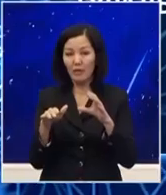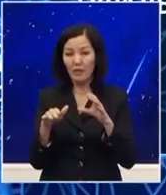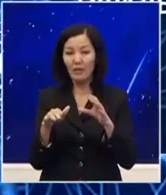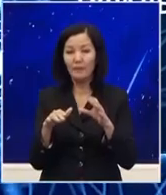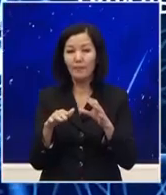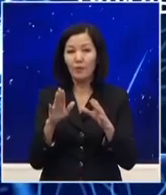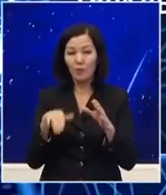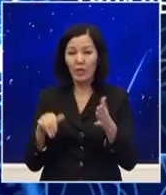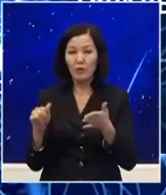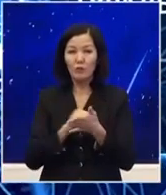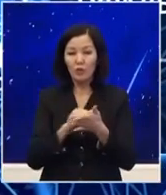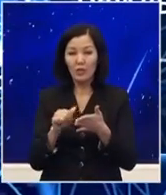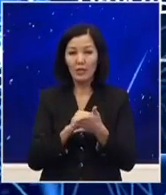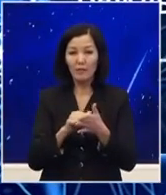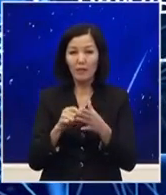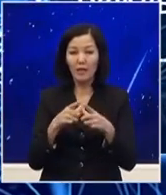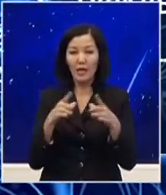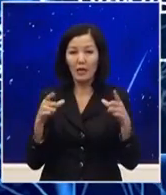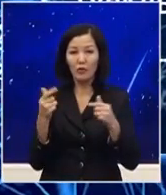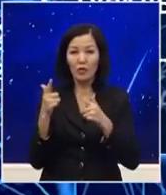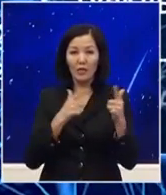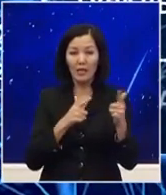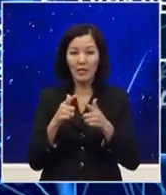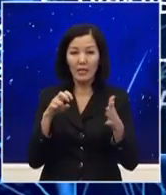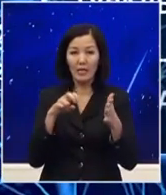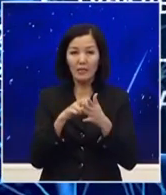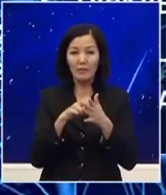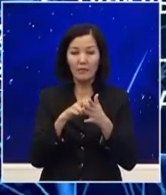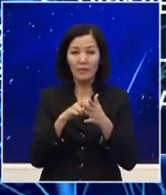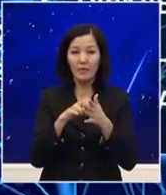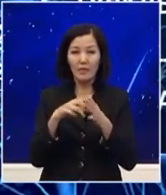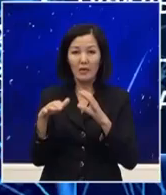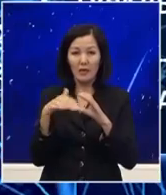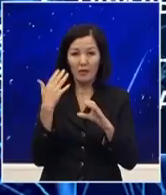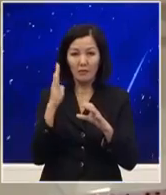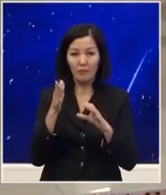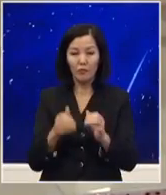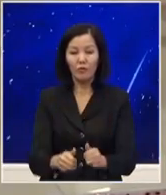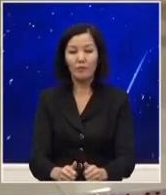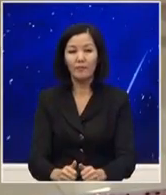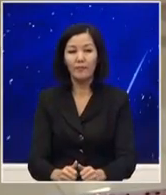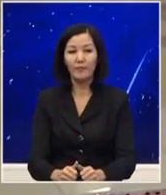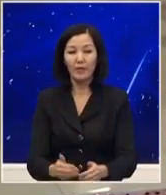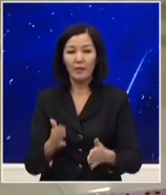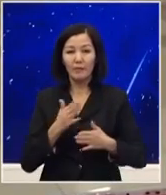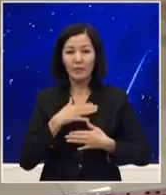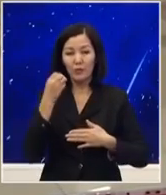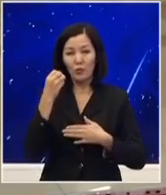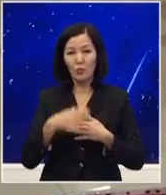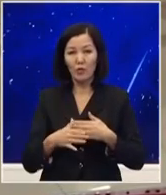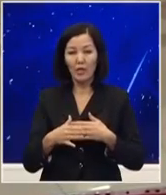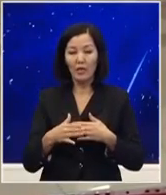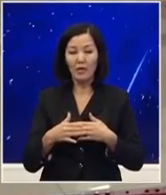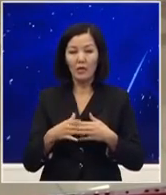қатар, құжаттар мен анықтамалардың дайын екені туралы SMS хабарлама келеді. Біздің орталық қазір 106 қызмет